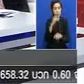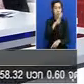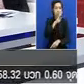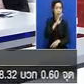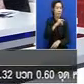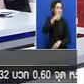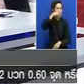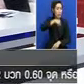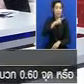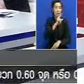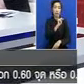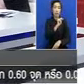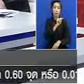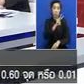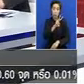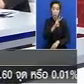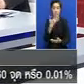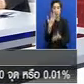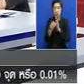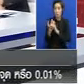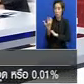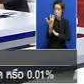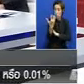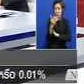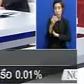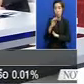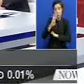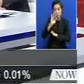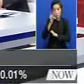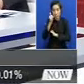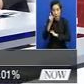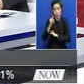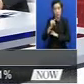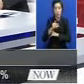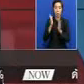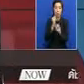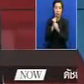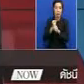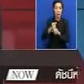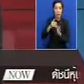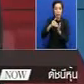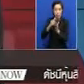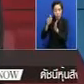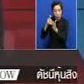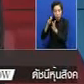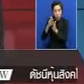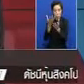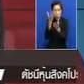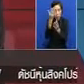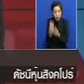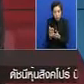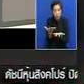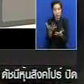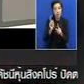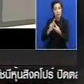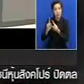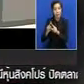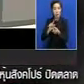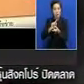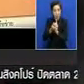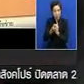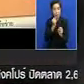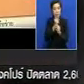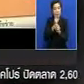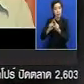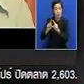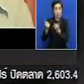บางช่องก็ปรับกระบวนธุรกิจใหม่ปรับลดพนักงานไปพอสมควรมีคำถามไปที่กสทช.ไม่น้อยแหละครับเพรา